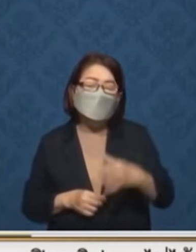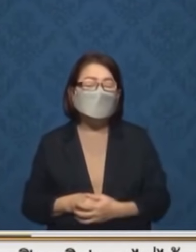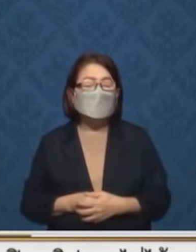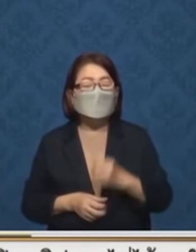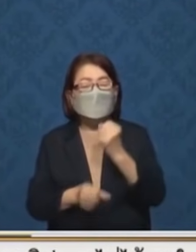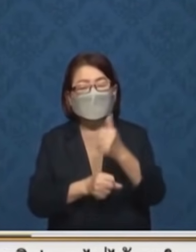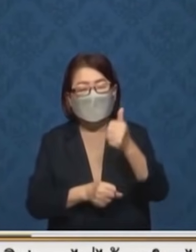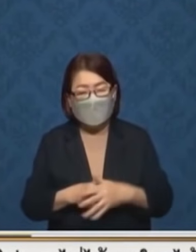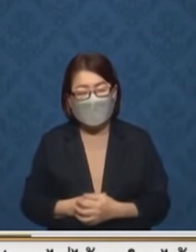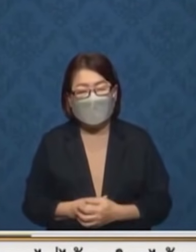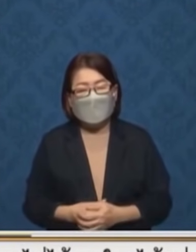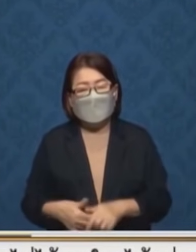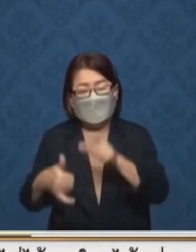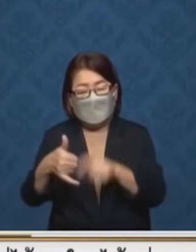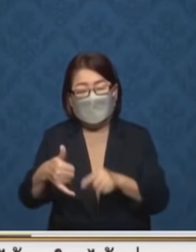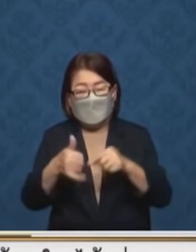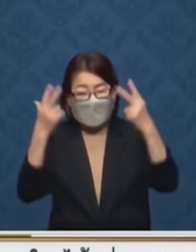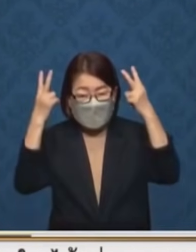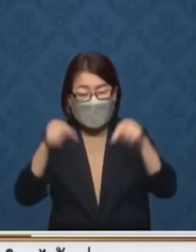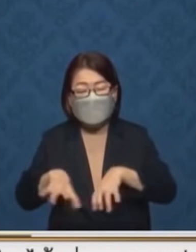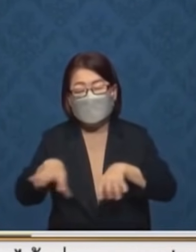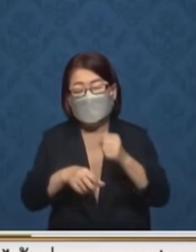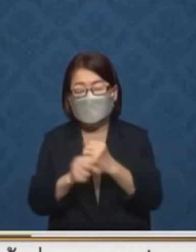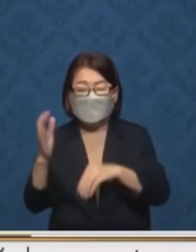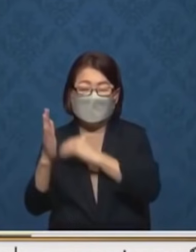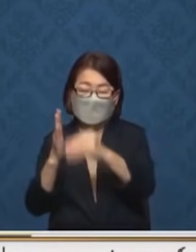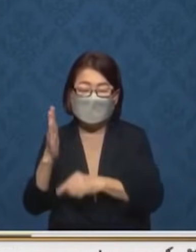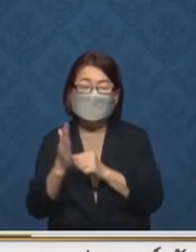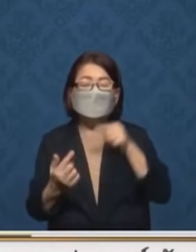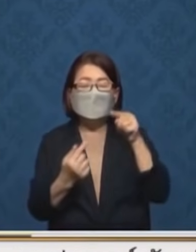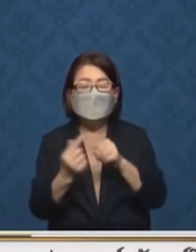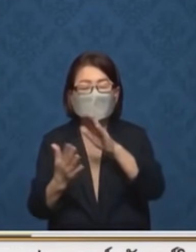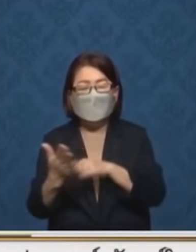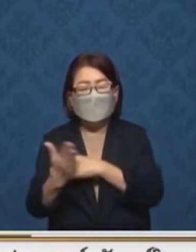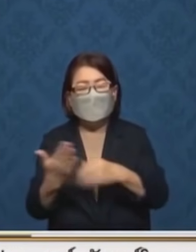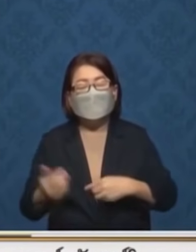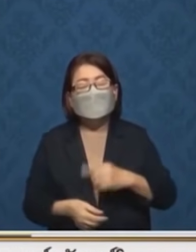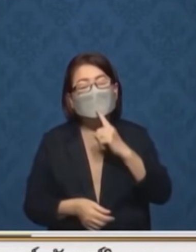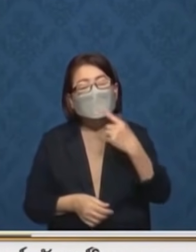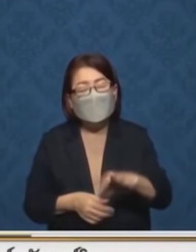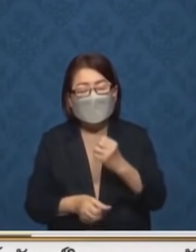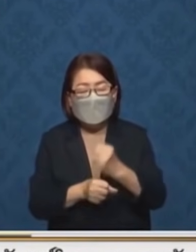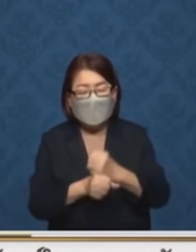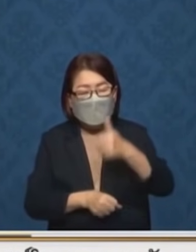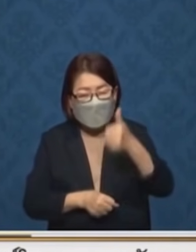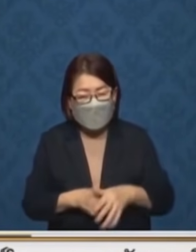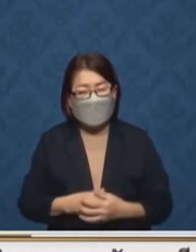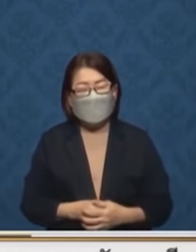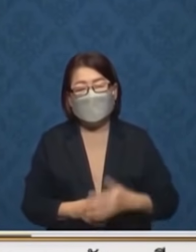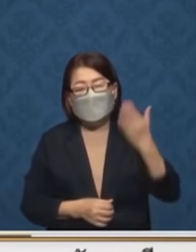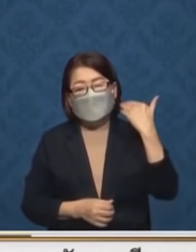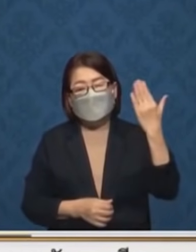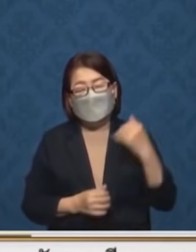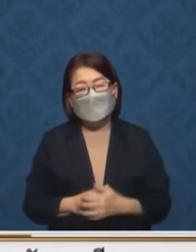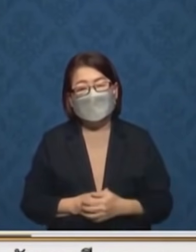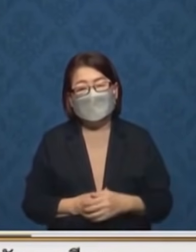ได้กลายเป็นนายกรัฐมนตรีที่บริหารประเทศด้วยนโยบายกลืนน้ำลายตัวเองเมื่อวันก่อนค่ะพลเ